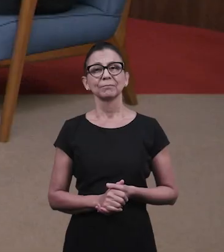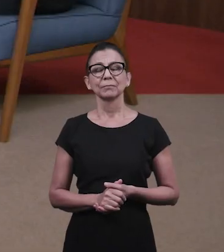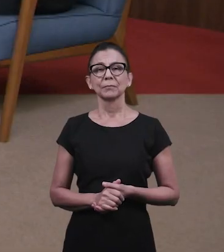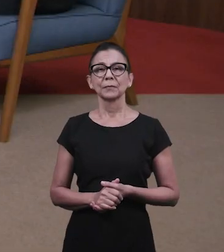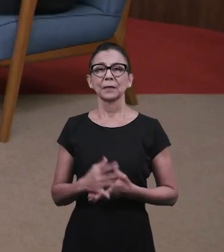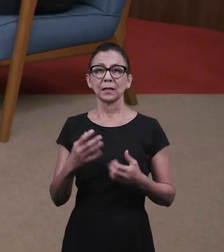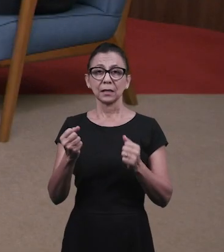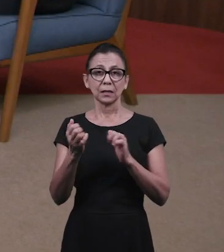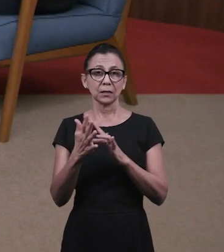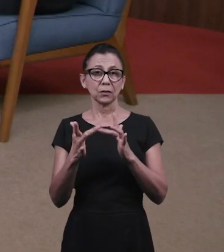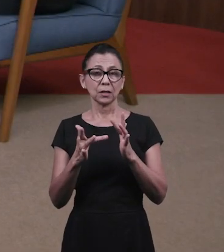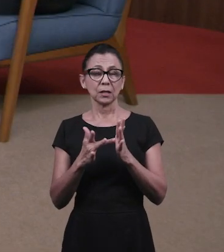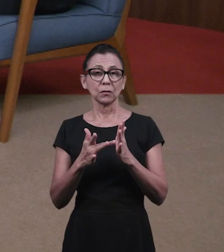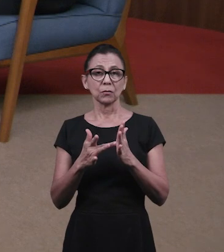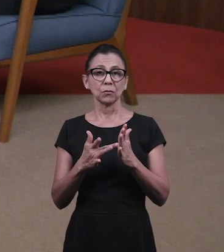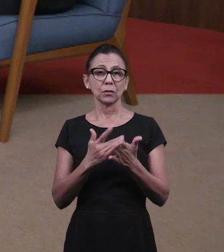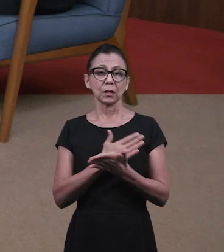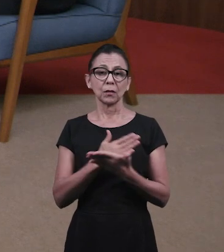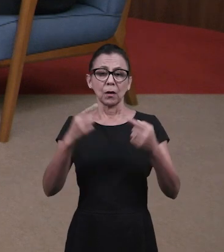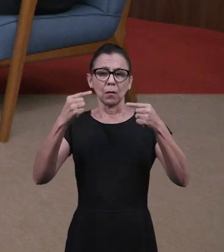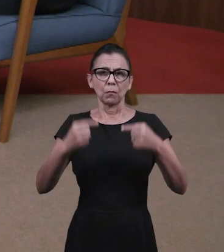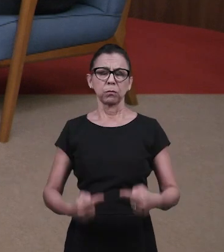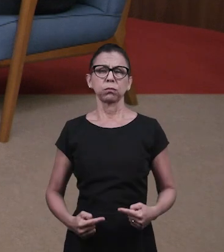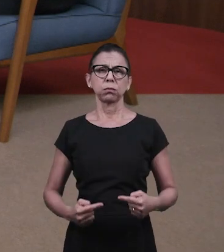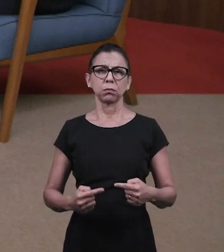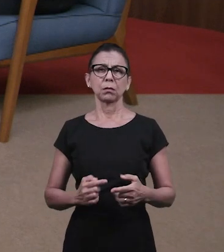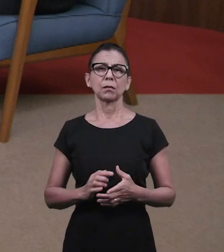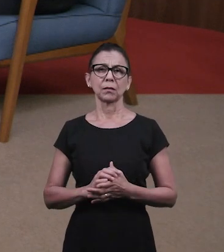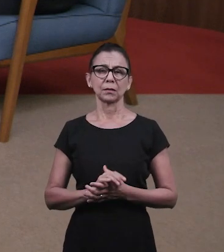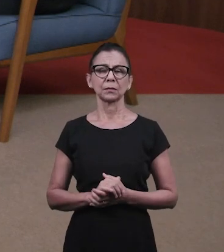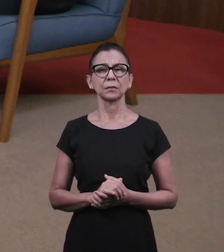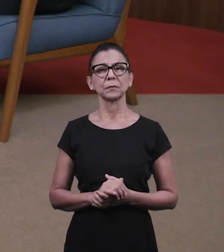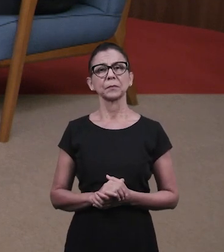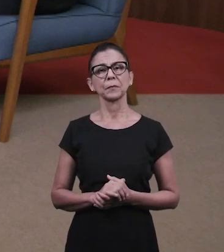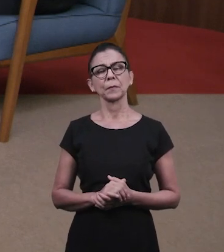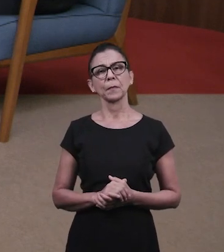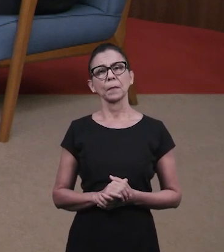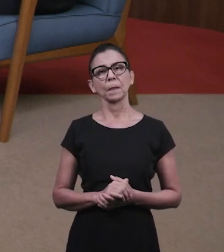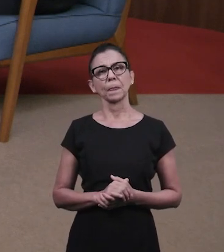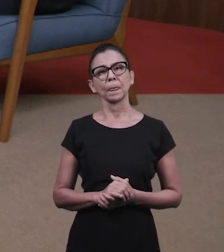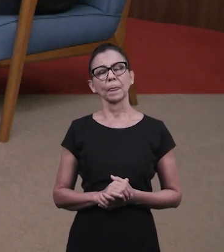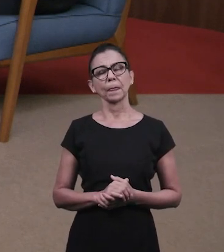projet et les oppositions viennent. Il est clair, bien-aimé, dans la parabole de Dieu,